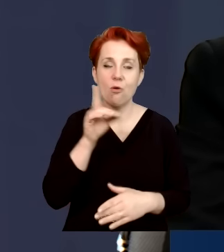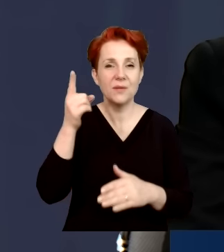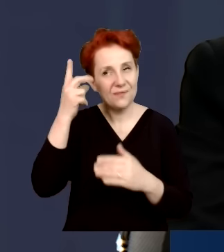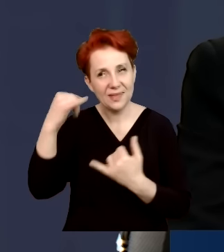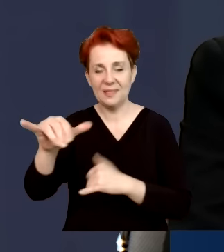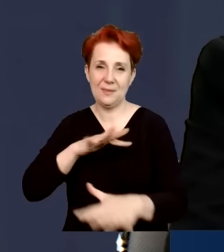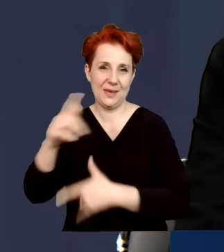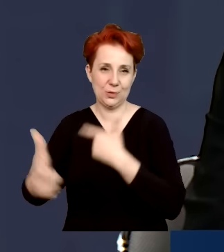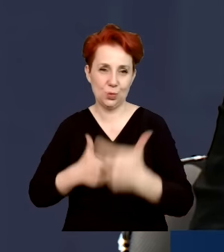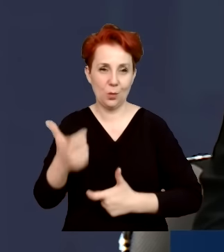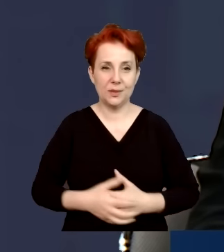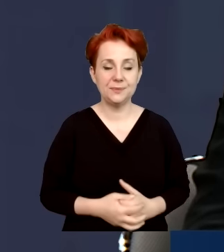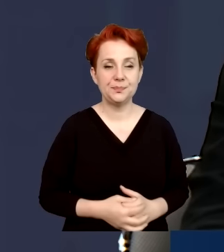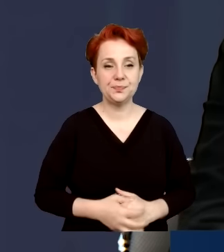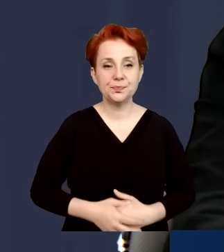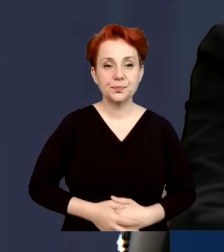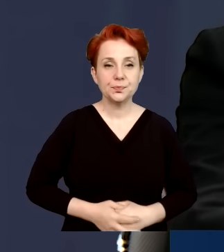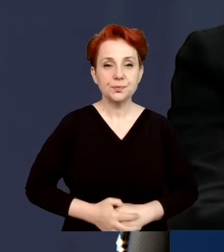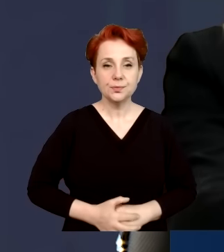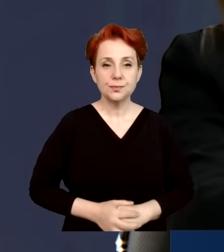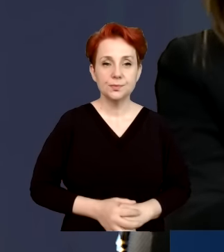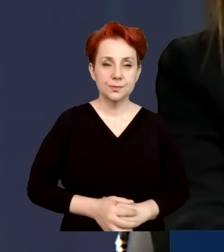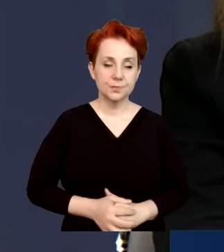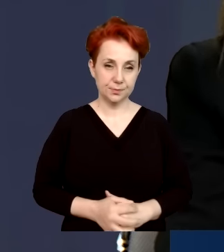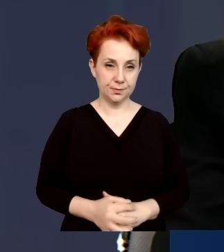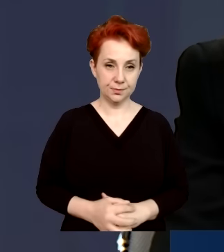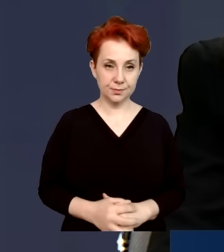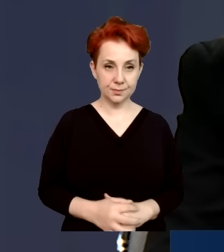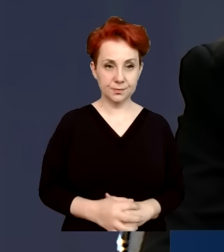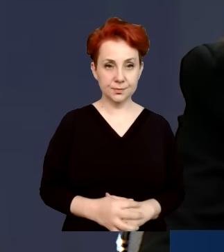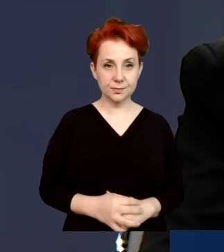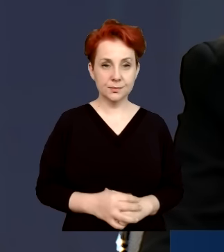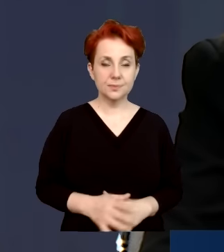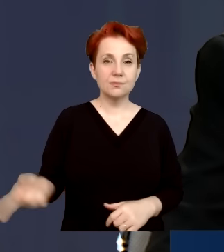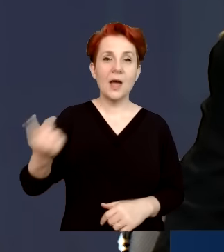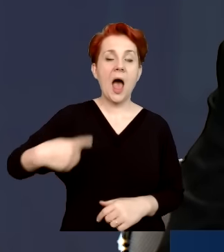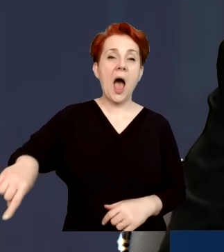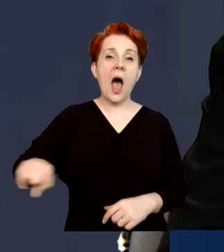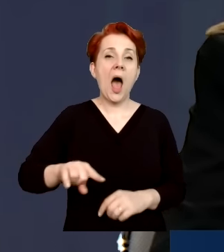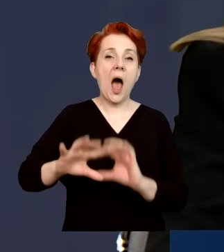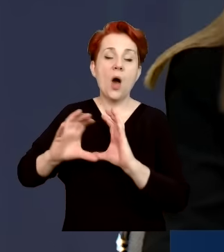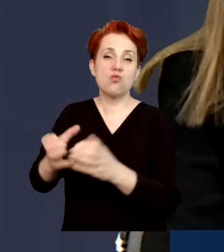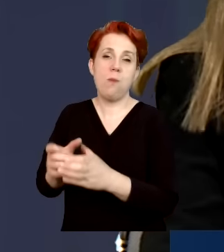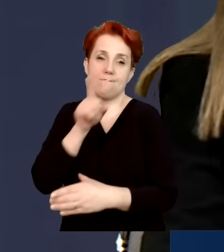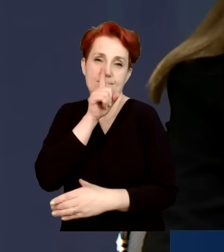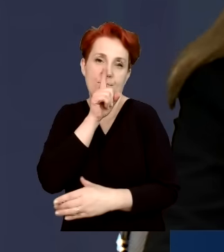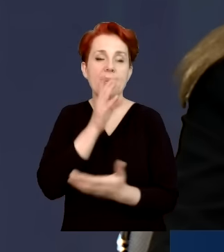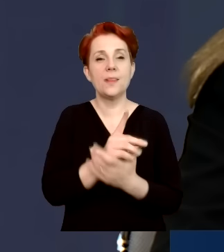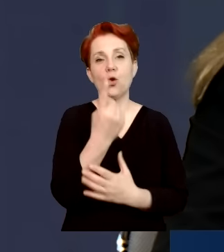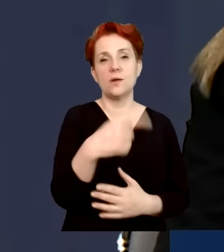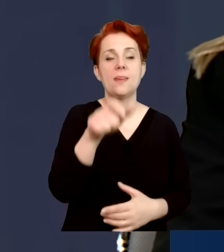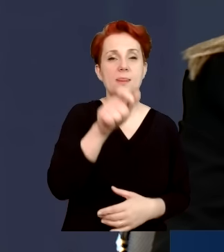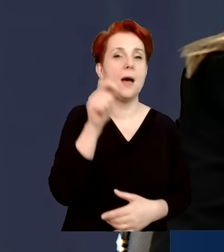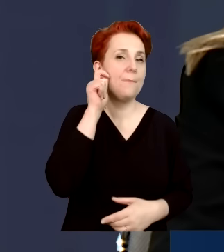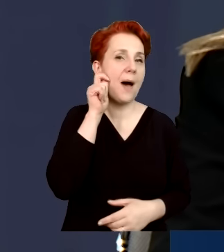względzie żadnych, prawda? Przekroczeniem jednak wszelkich norm i uprawnień. Nabrali z tamtej strony wody w usta. No, poza jedną panią poseł, która już tam odpowiedni